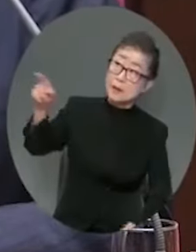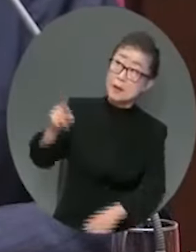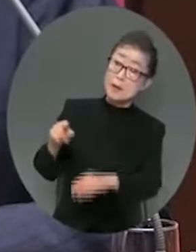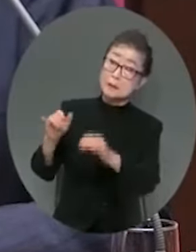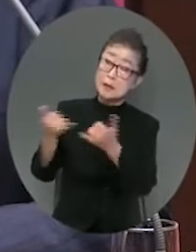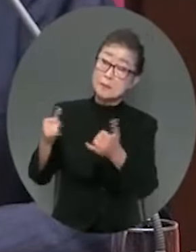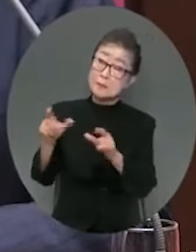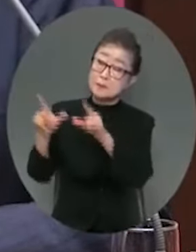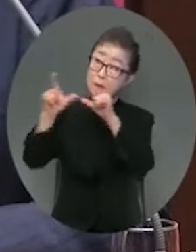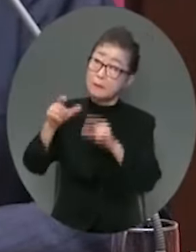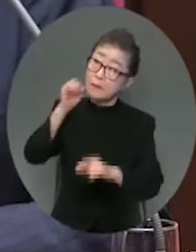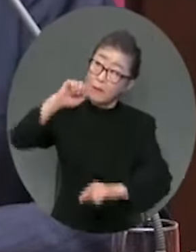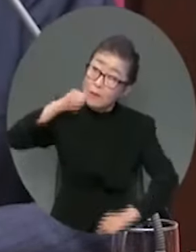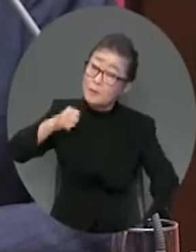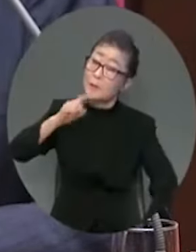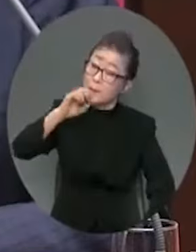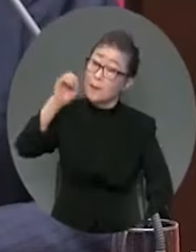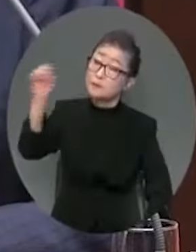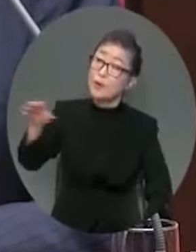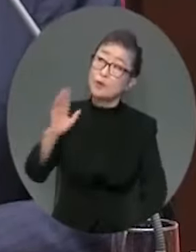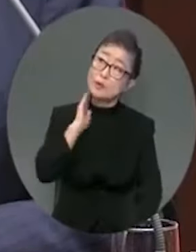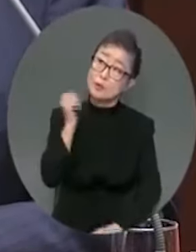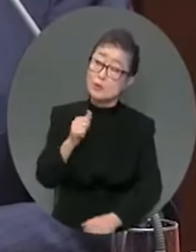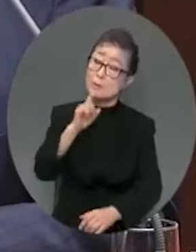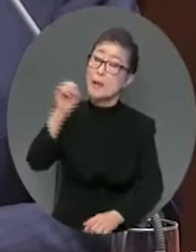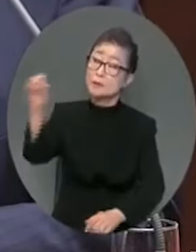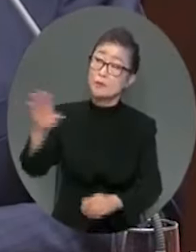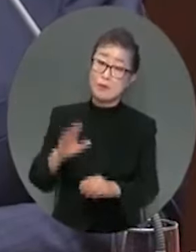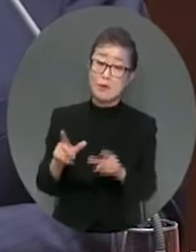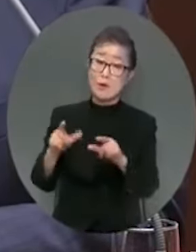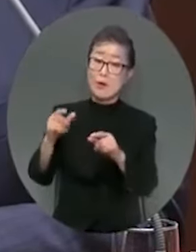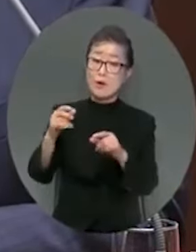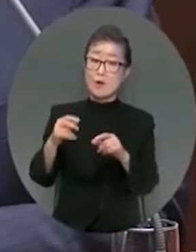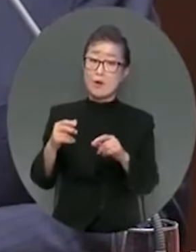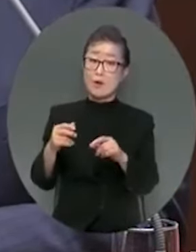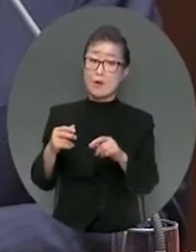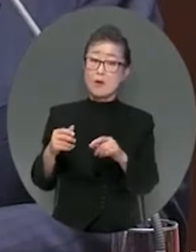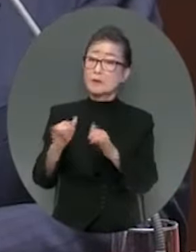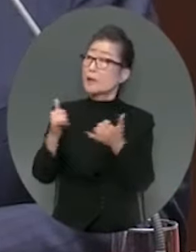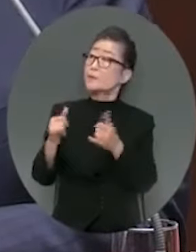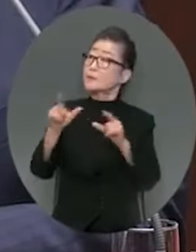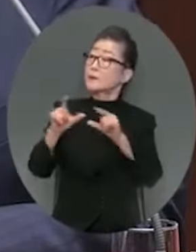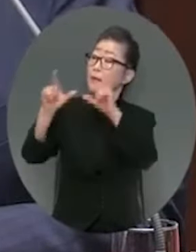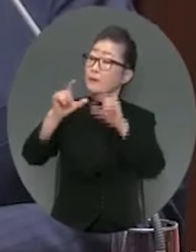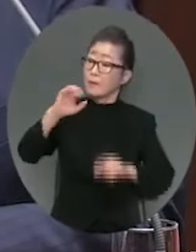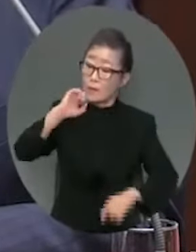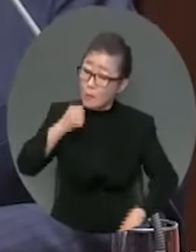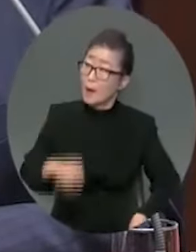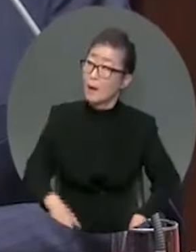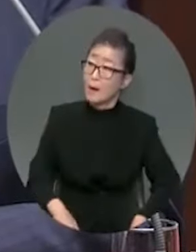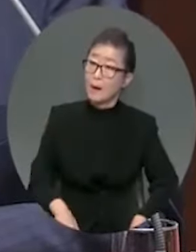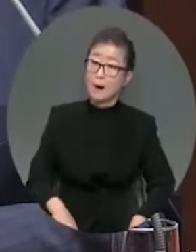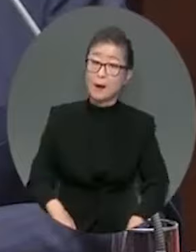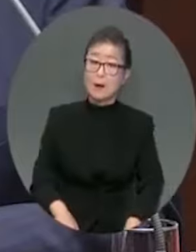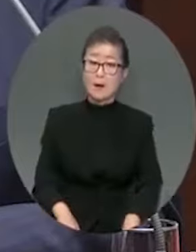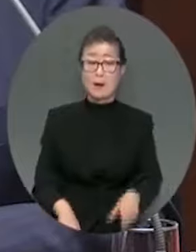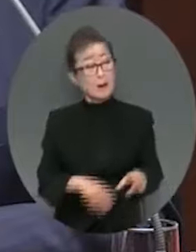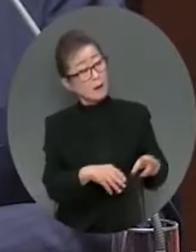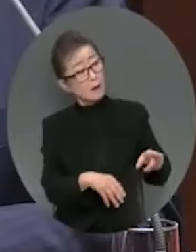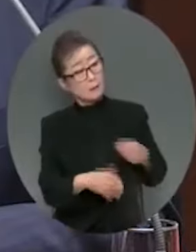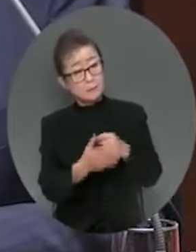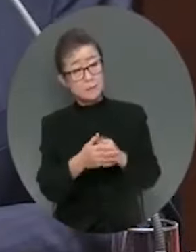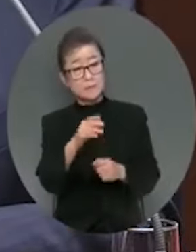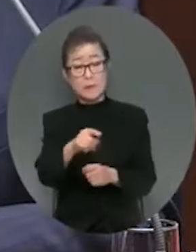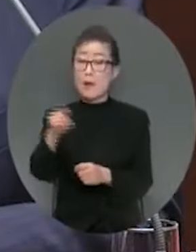경제 좋아요? 민생은 어렵습니다. 민생은 어렵잖아요. 맞습니다. 예. 1년에 100만 개씩이 없어집니다. 경제 좋다가 좋아요?